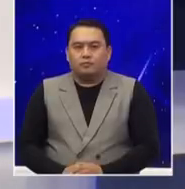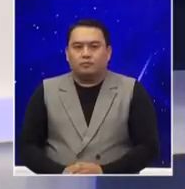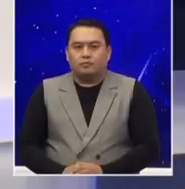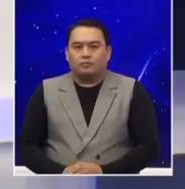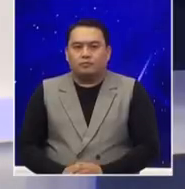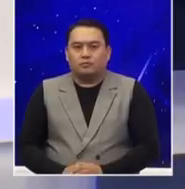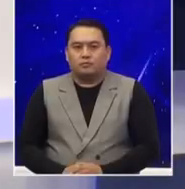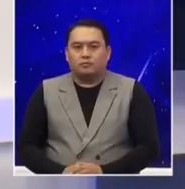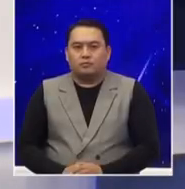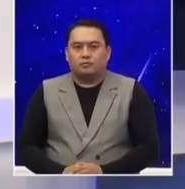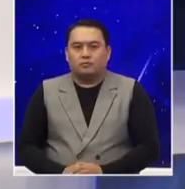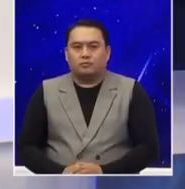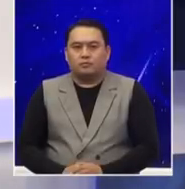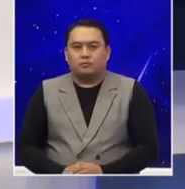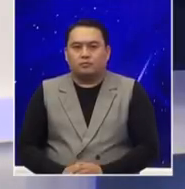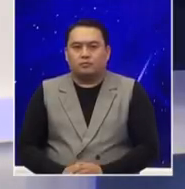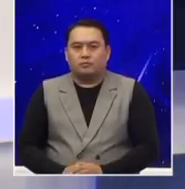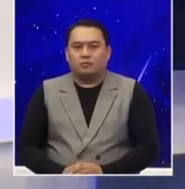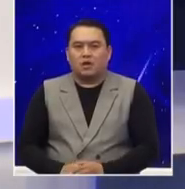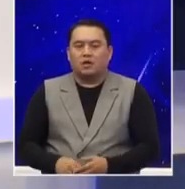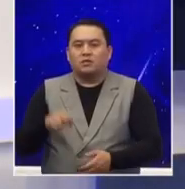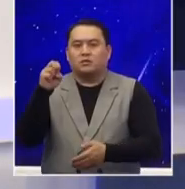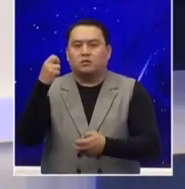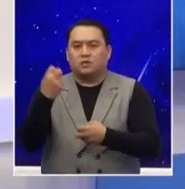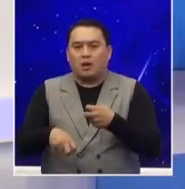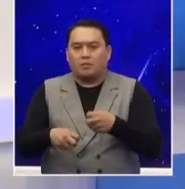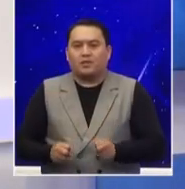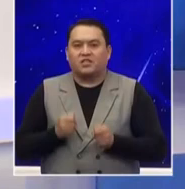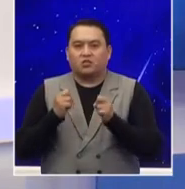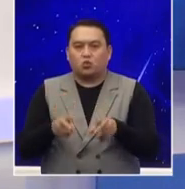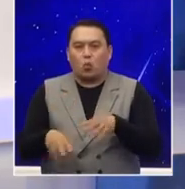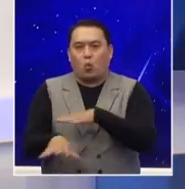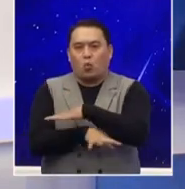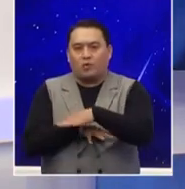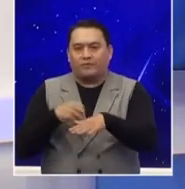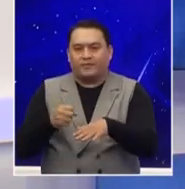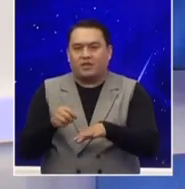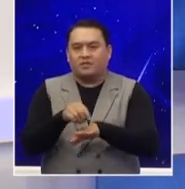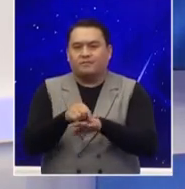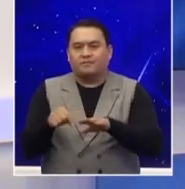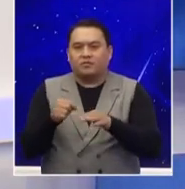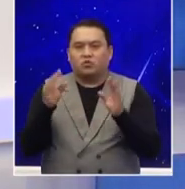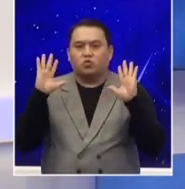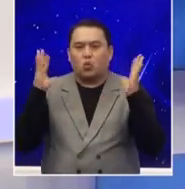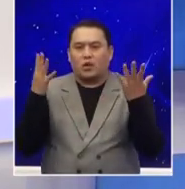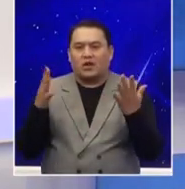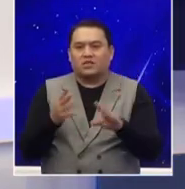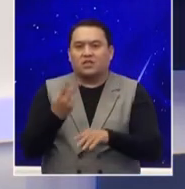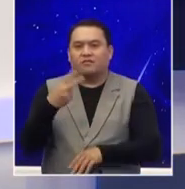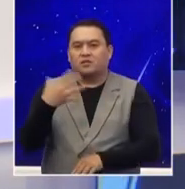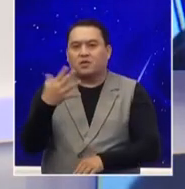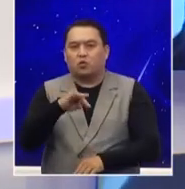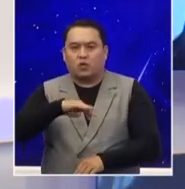сделал подкоп разломал стену в таразе преступник украл ювелирных украшений на 25 миллионов тенге